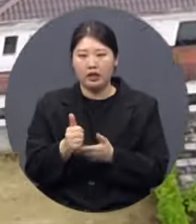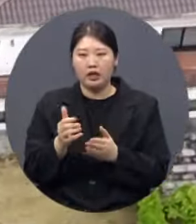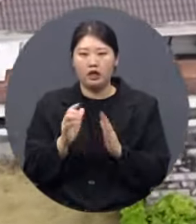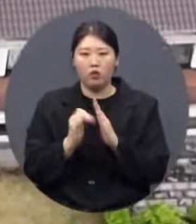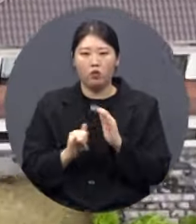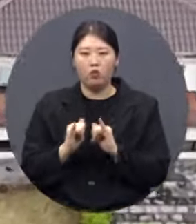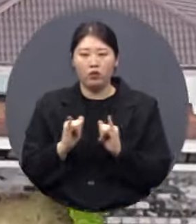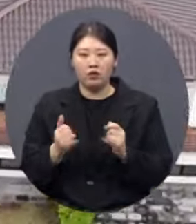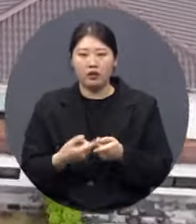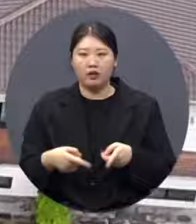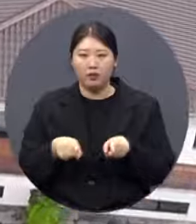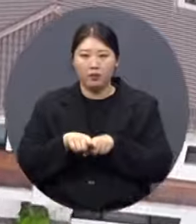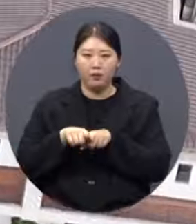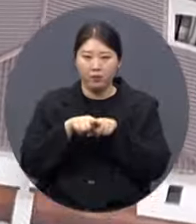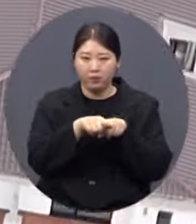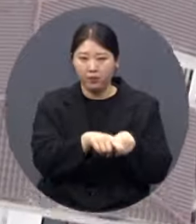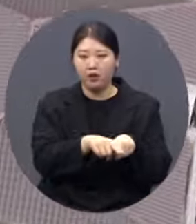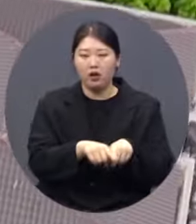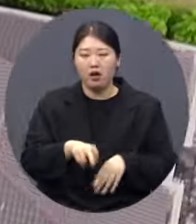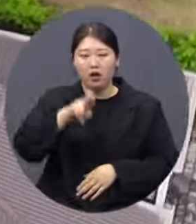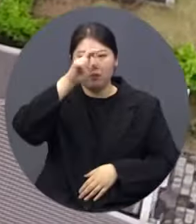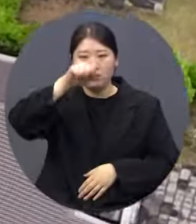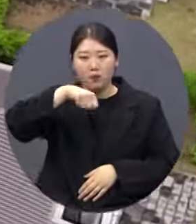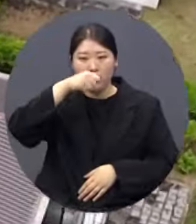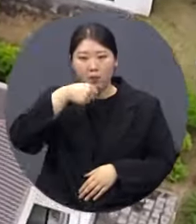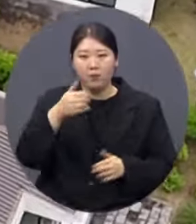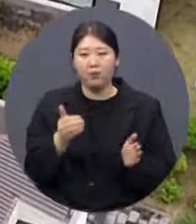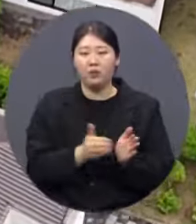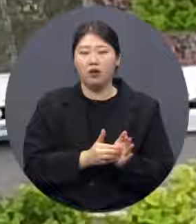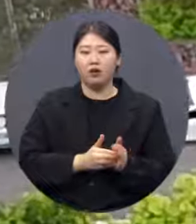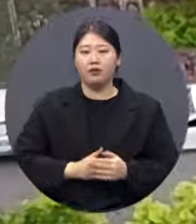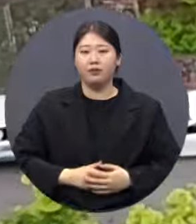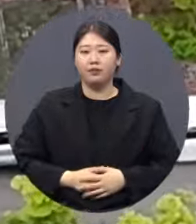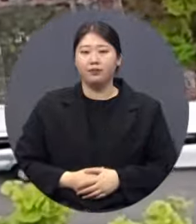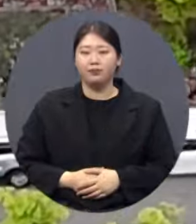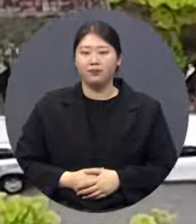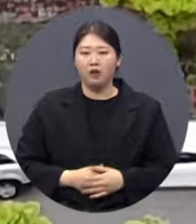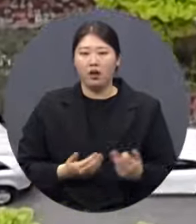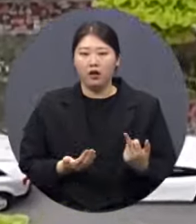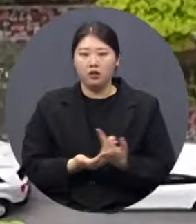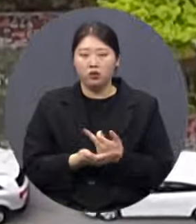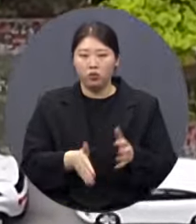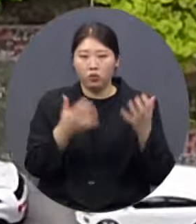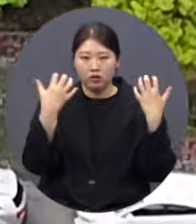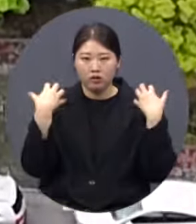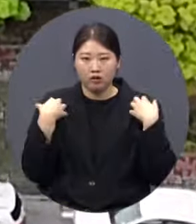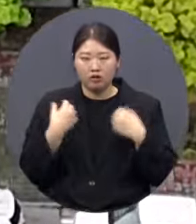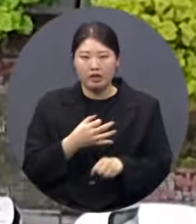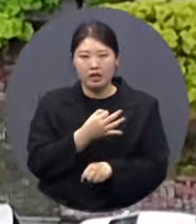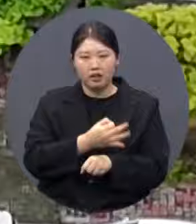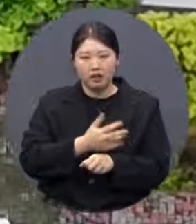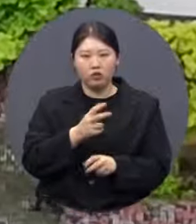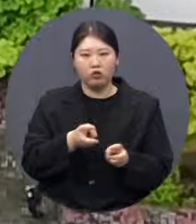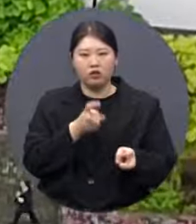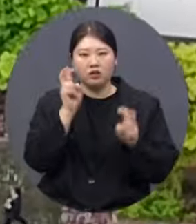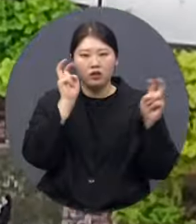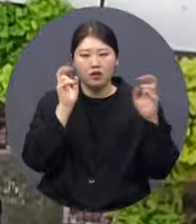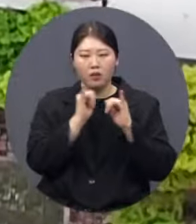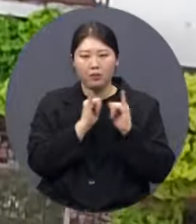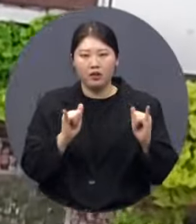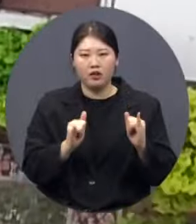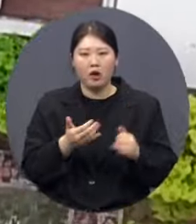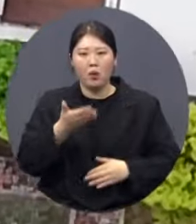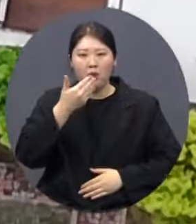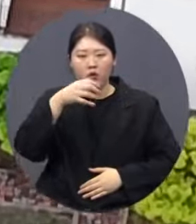백통신원 리조트를 방문해 점심 식사를 한 곳입니다 제주도는 단순한 기업인과의 식사 자리라며